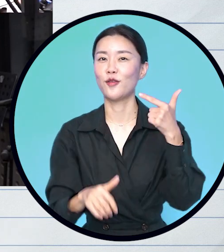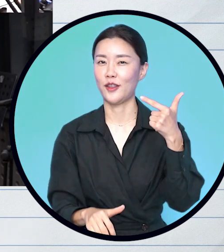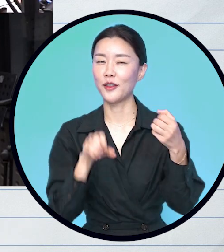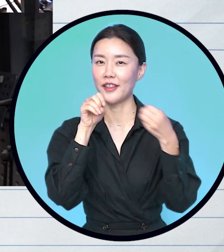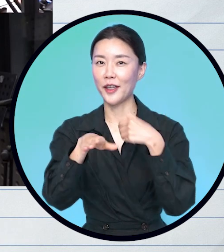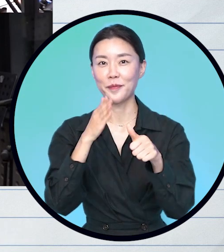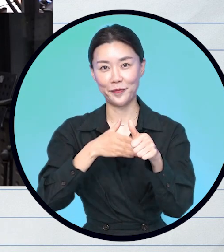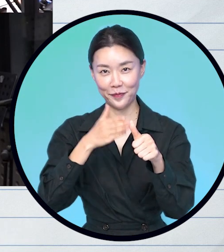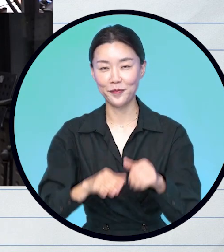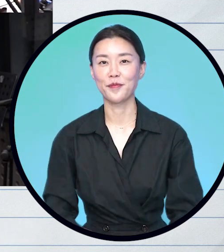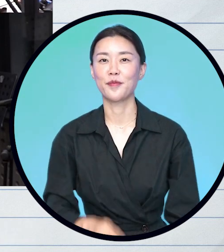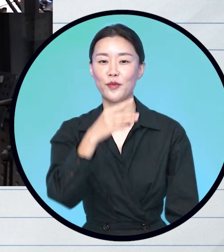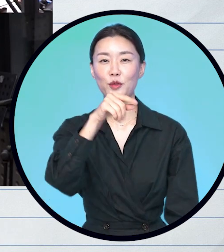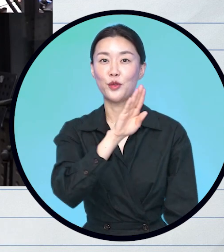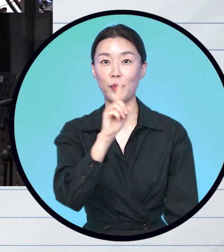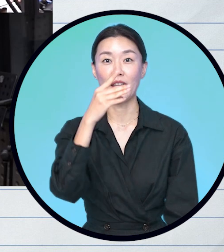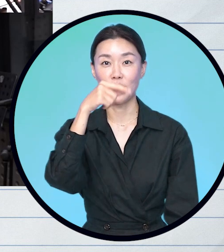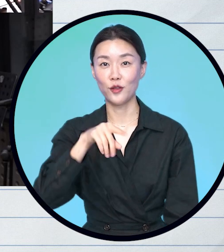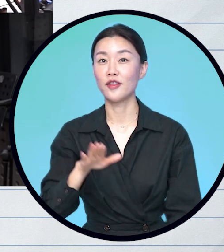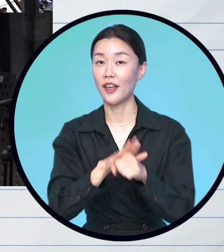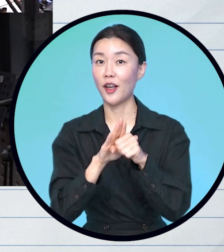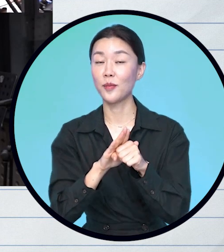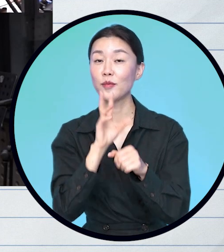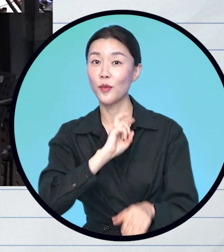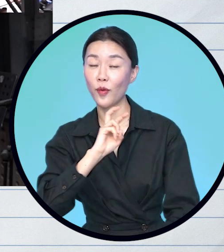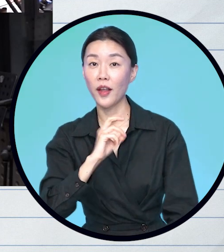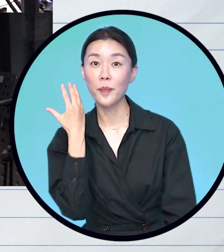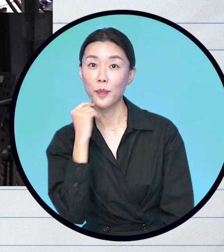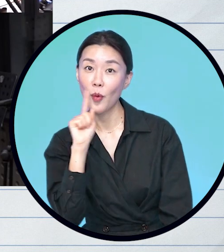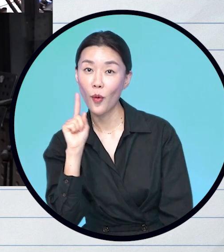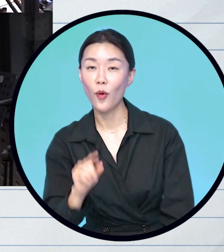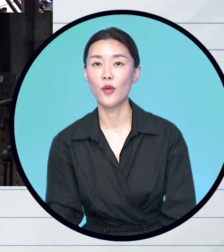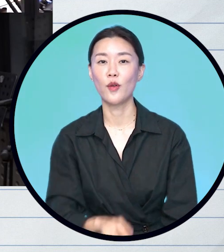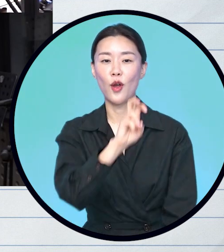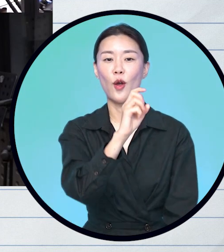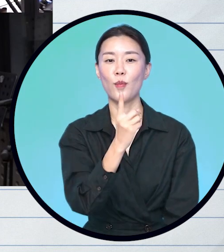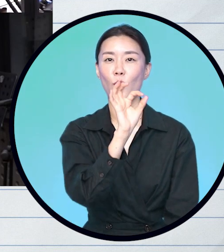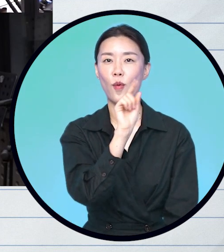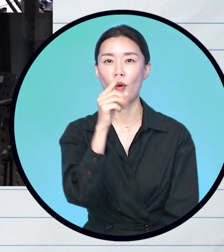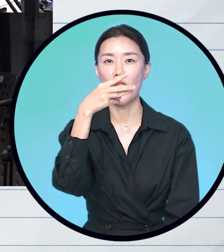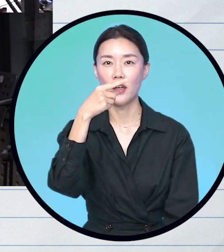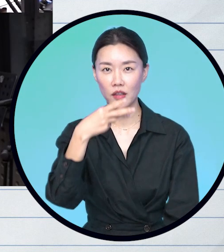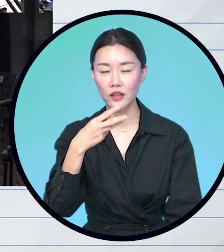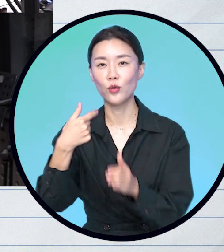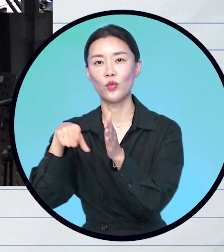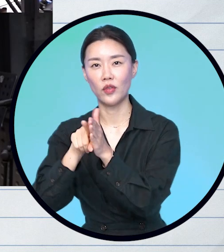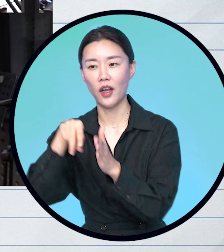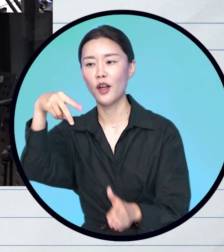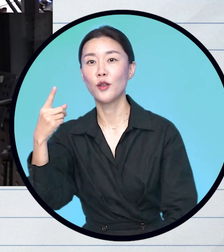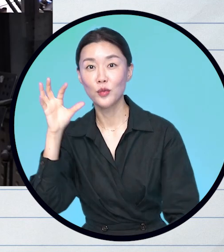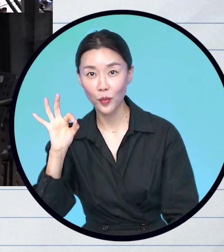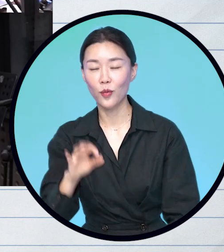투바 투표 러브송 준비되셨을까요? 먼저 네. 수빈 씨 네. 모아를 위한 송.